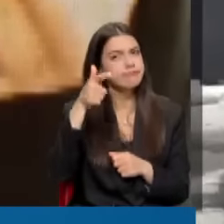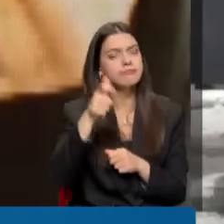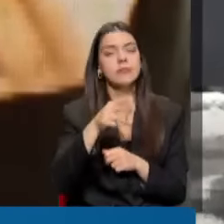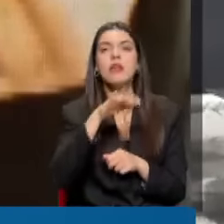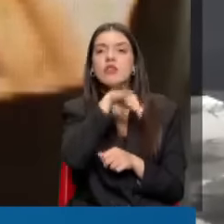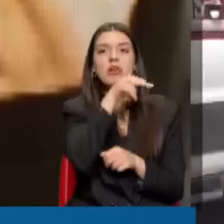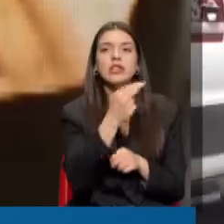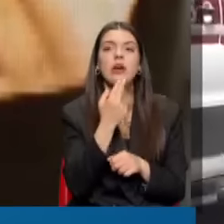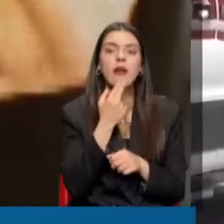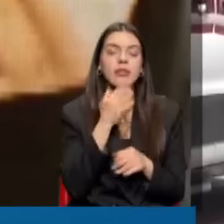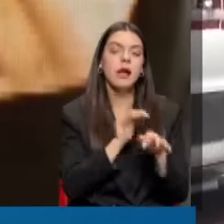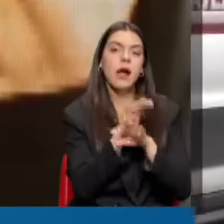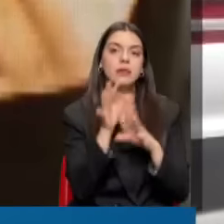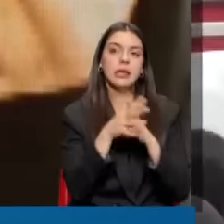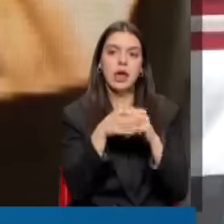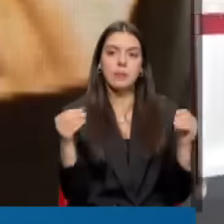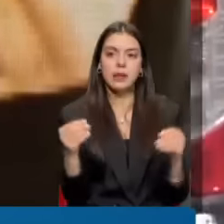kadın hayatını